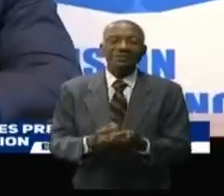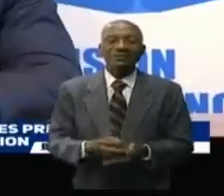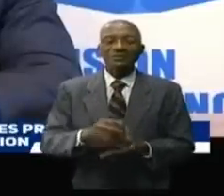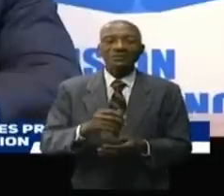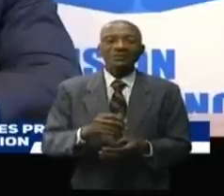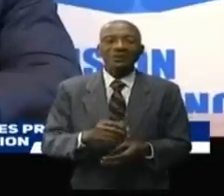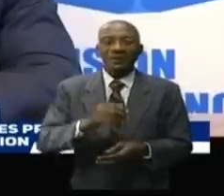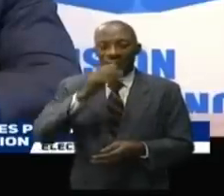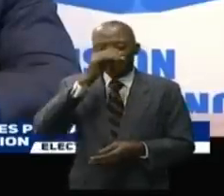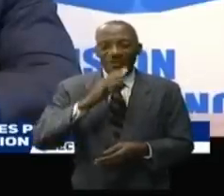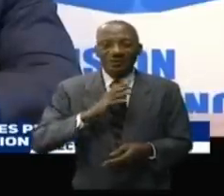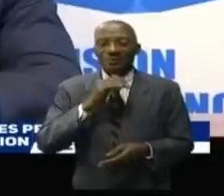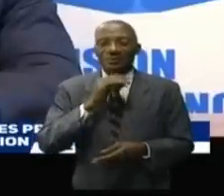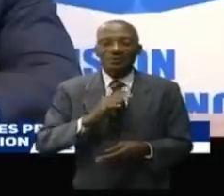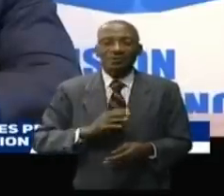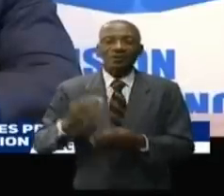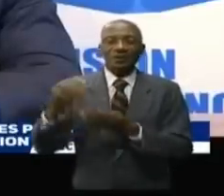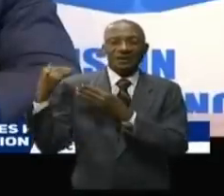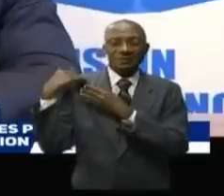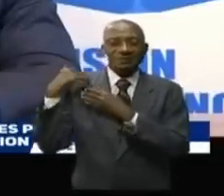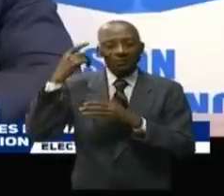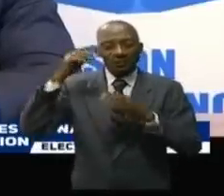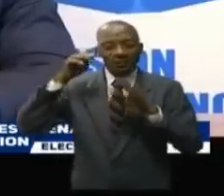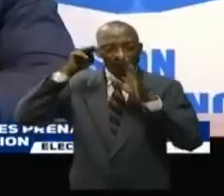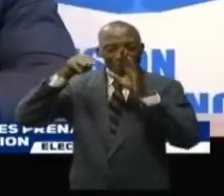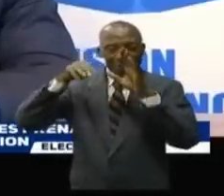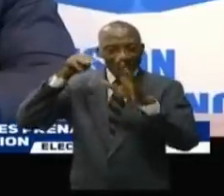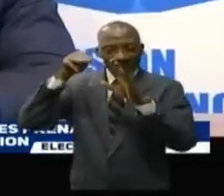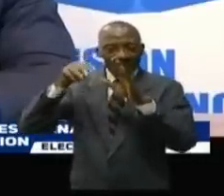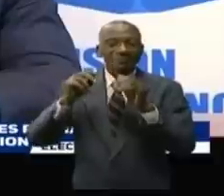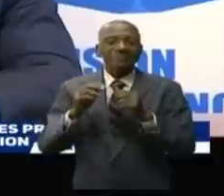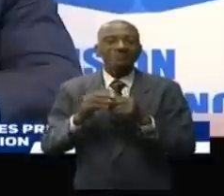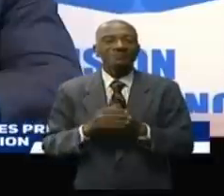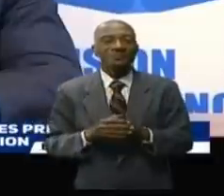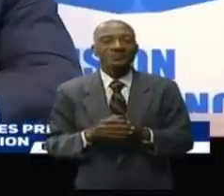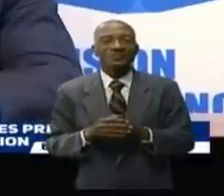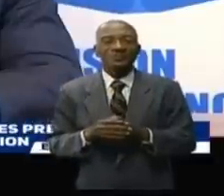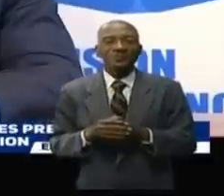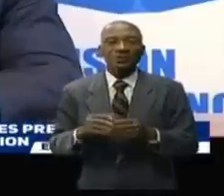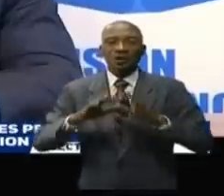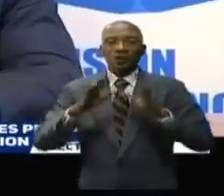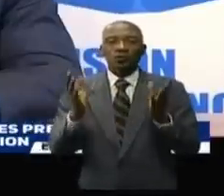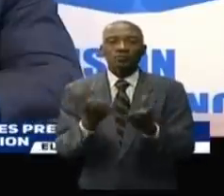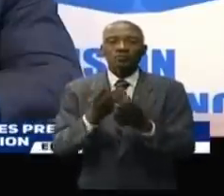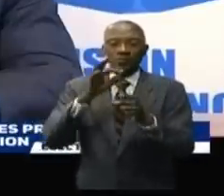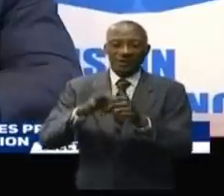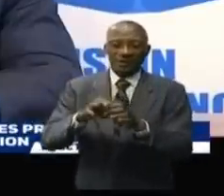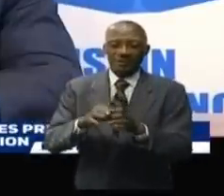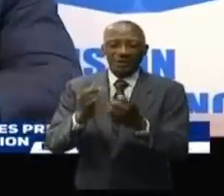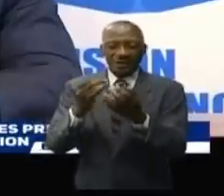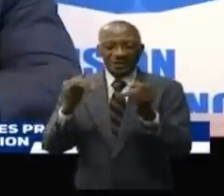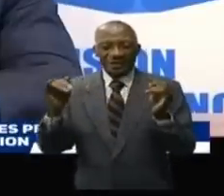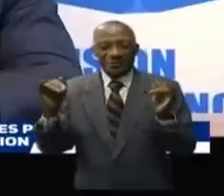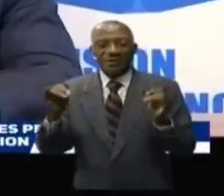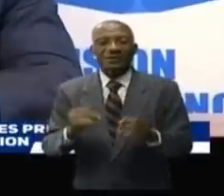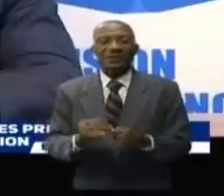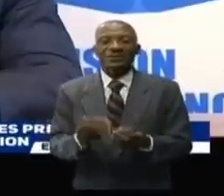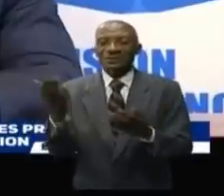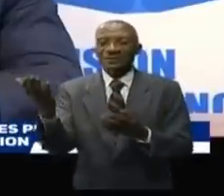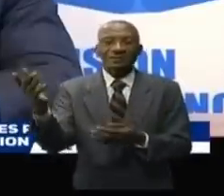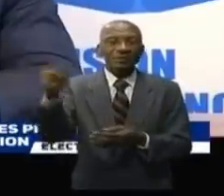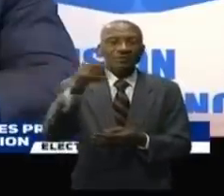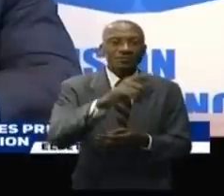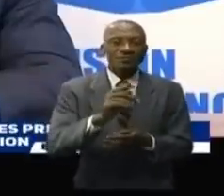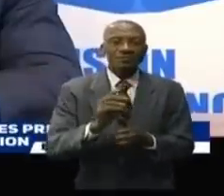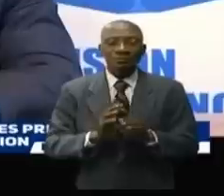messieurs les responsables des médias, la Commission électorale nationale indépendante vous invite à prendre part